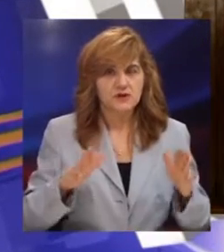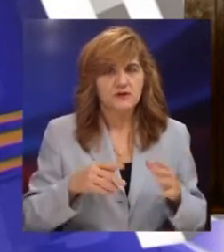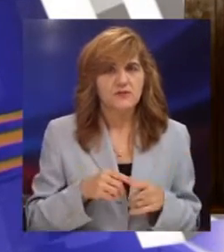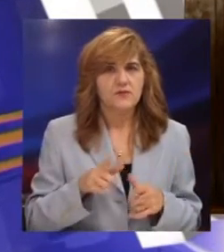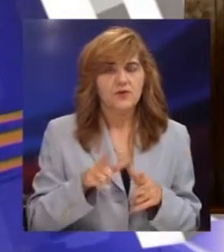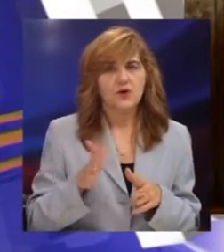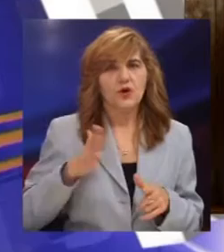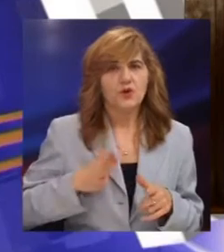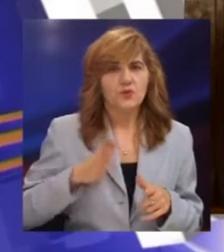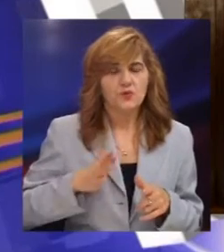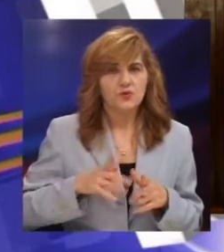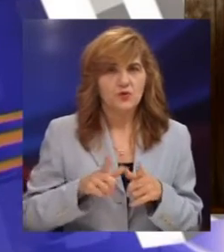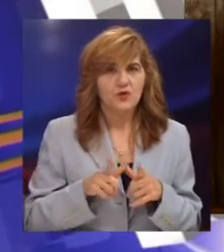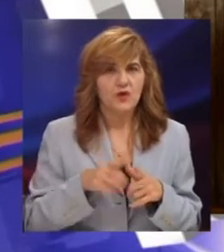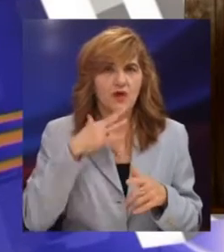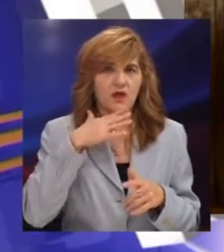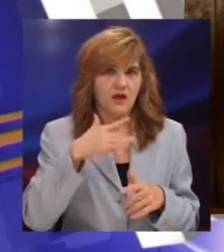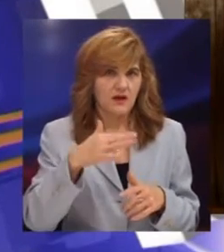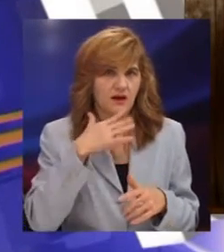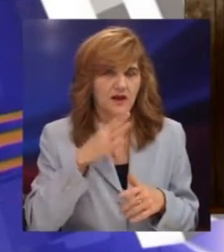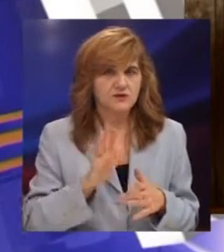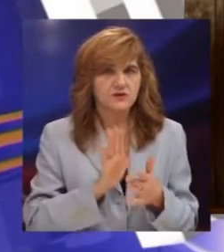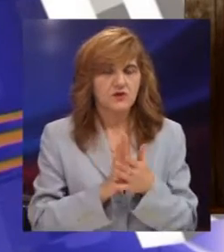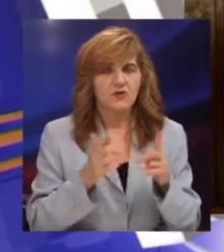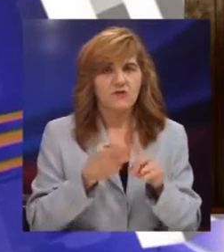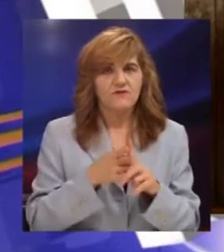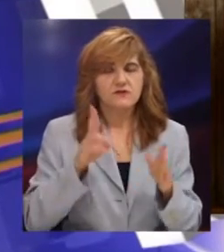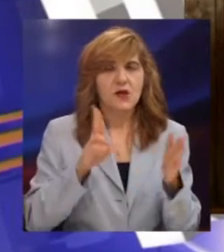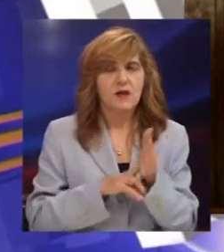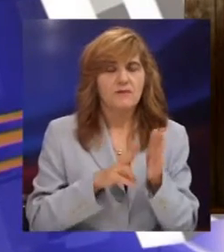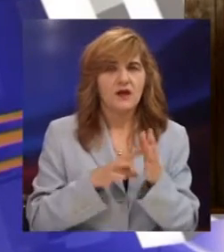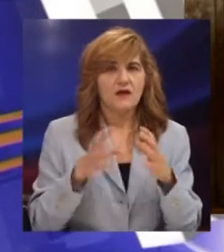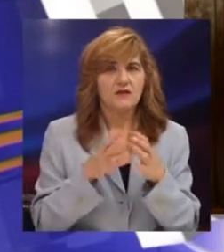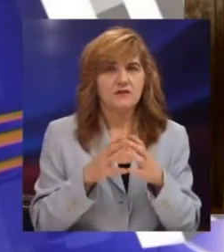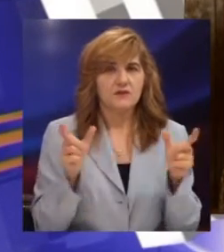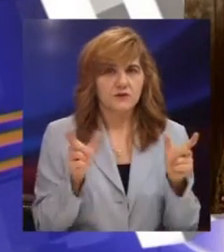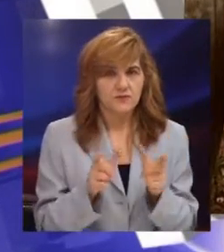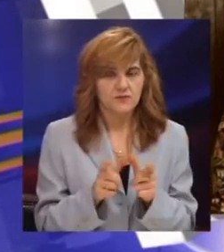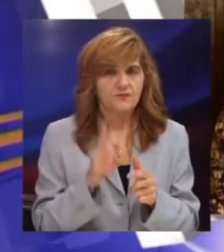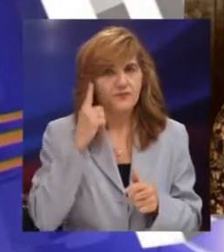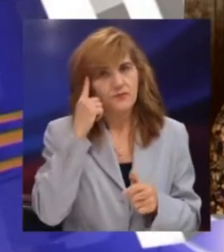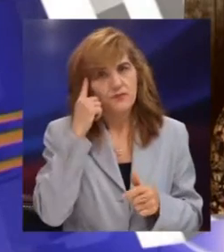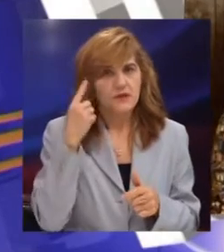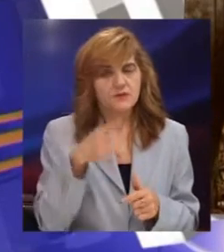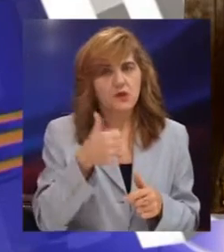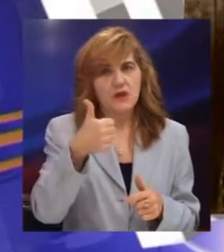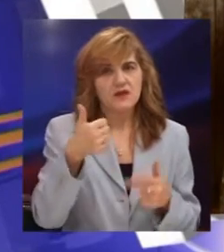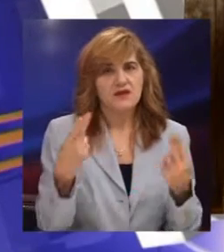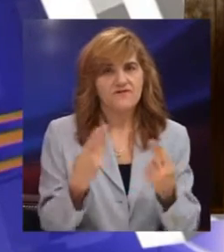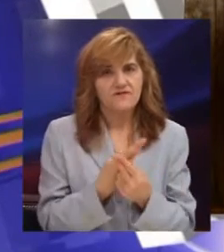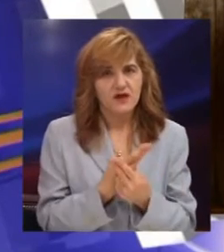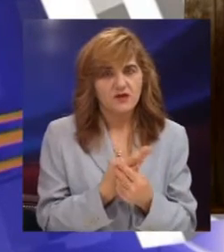od toga, kultura u širem smislu reči, zato što se bavi sa drugim aspektima ostvarivanja prava nacionalnih manjina i mislim da je to jedan od